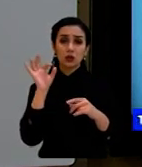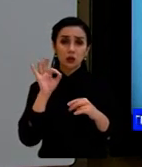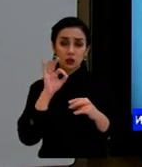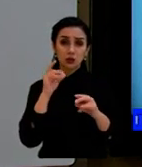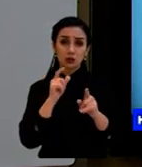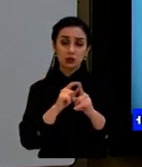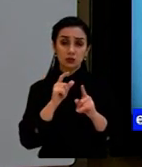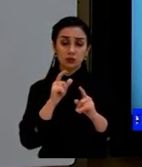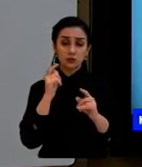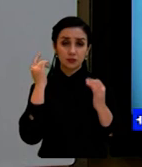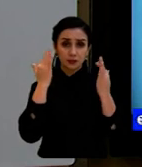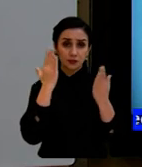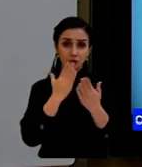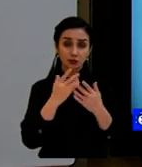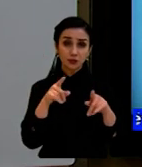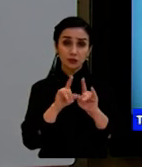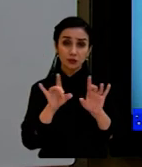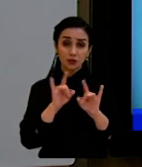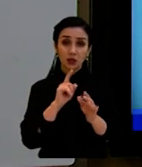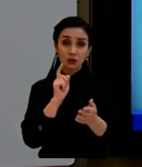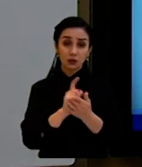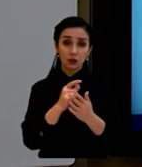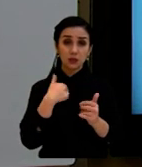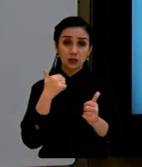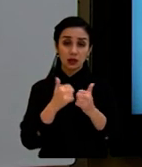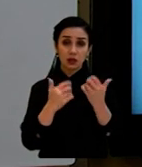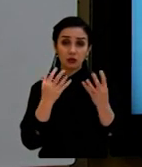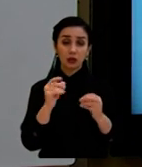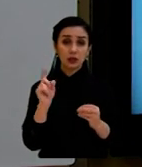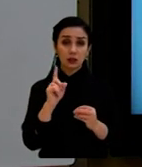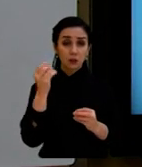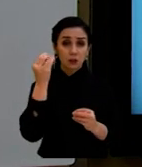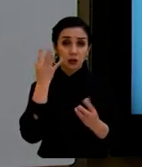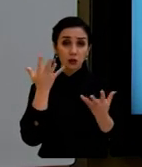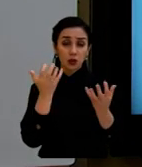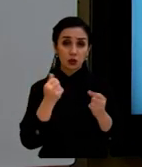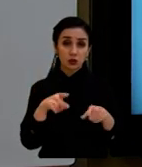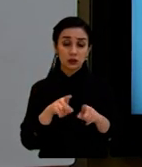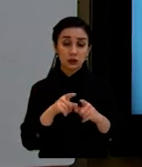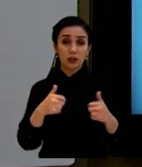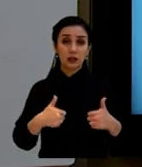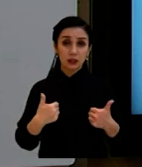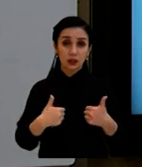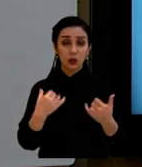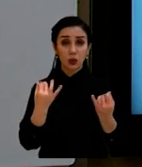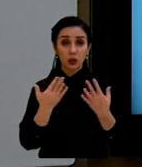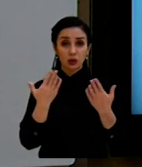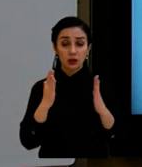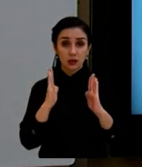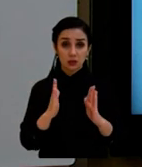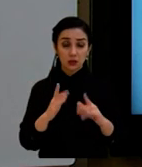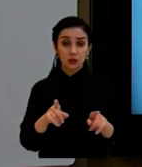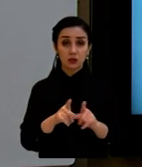fikr yuritmoqda? Albatta, biz har kuni nimanidir bilim olishga intilib o'qir